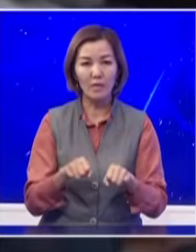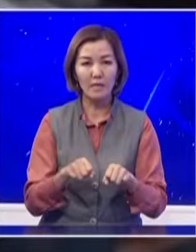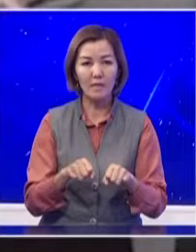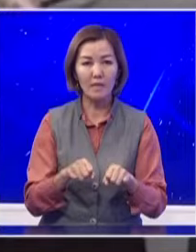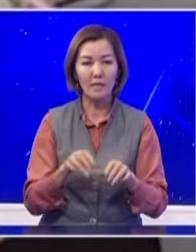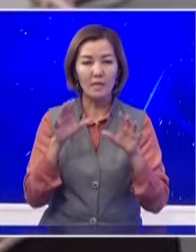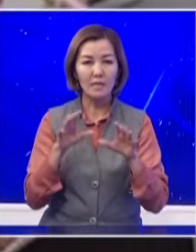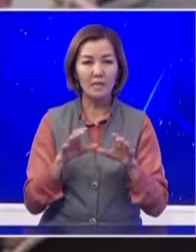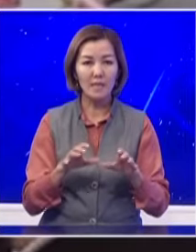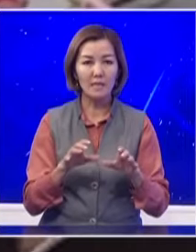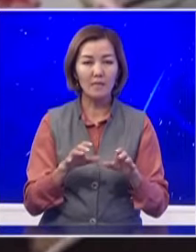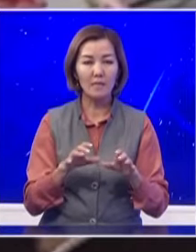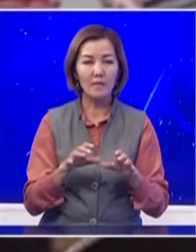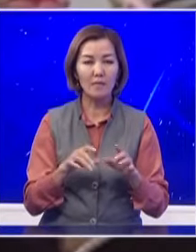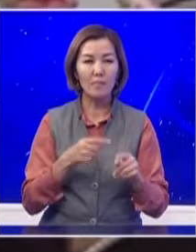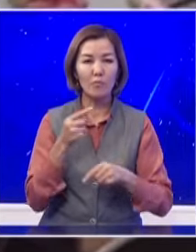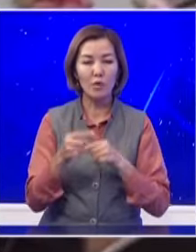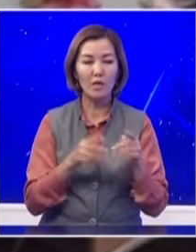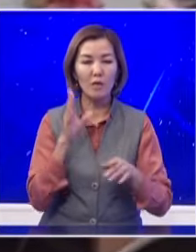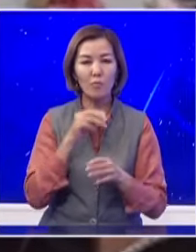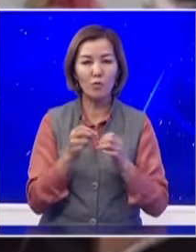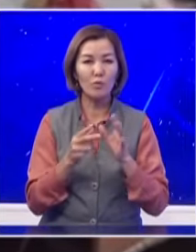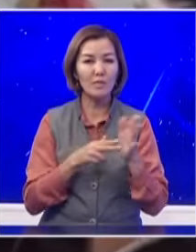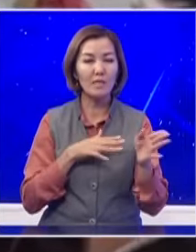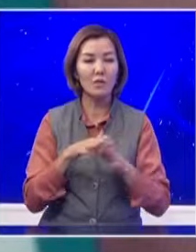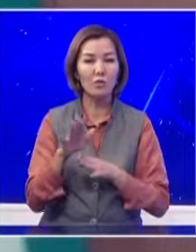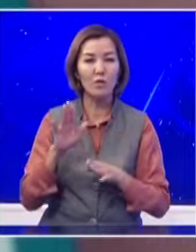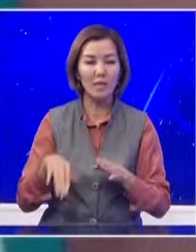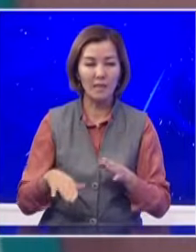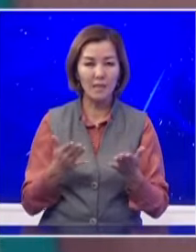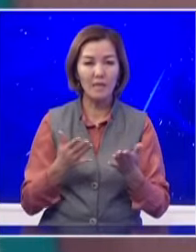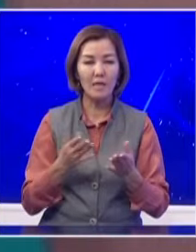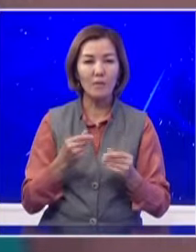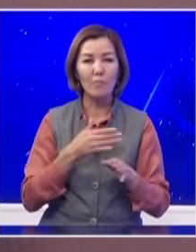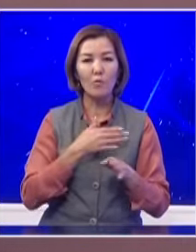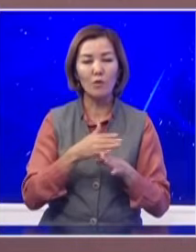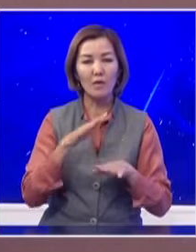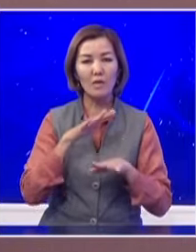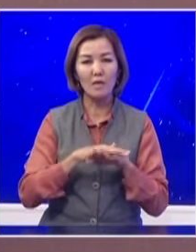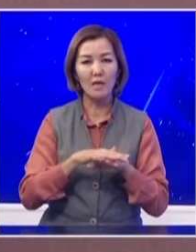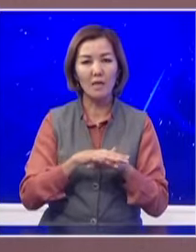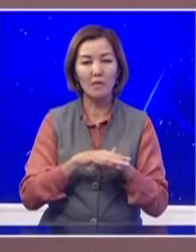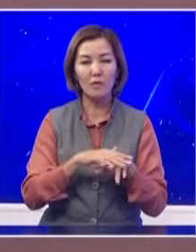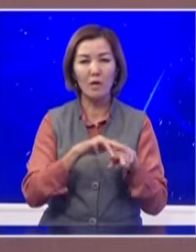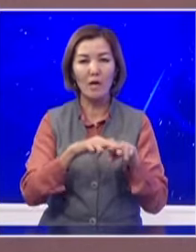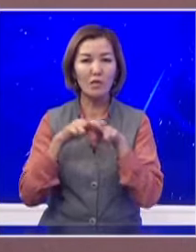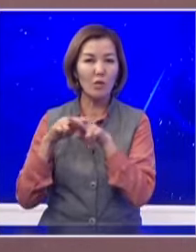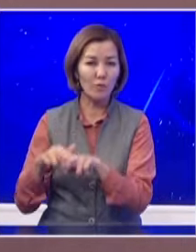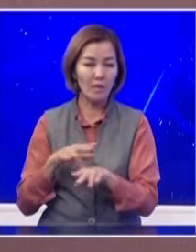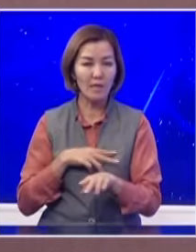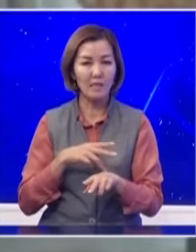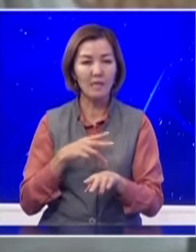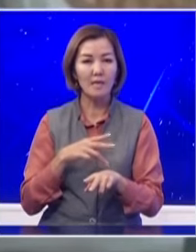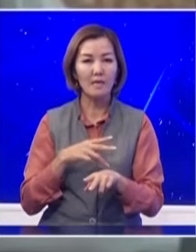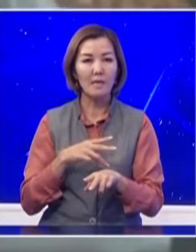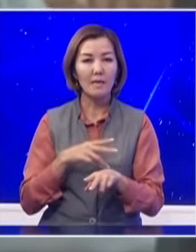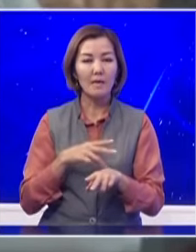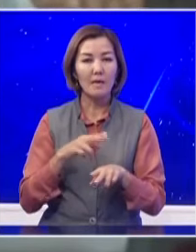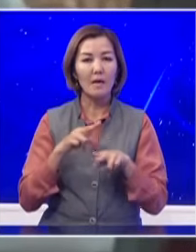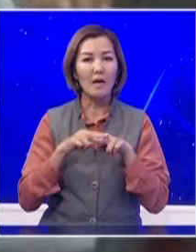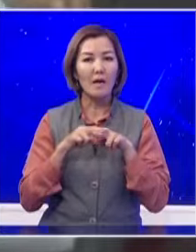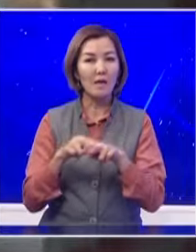заңды өкілдер мен мұрагерлер де бола алады. 18 жасқа толғаннан кейін көрсетілген қаражат баланың есеп аударылады. Егер ақша 10 жыл бойы алынбаса,